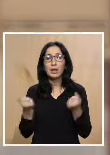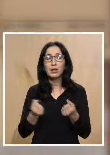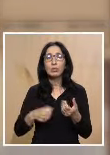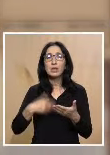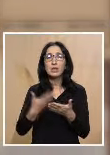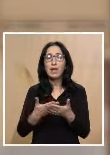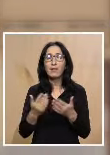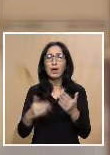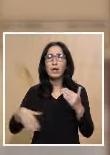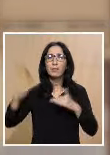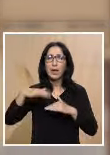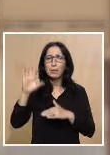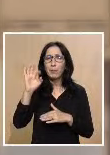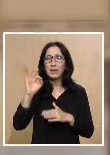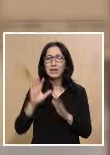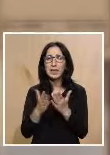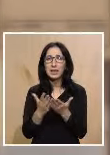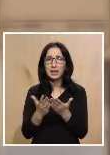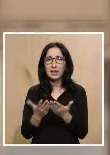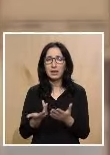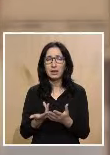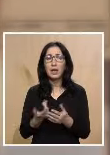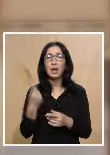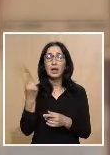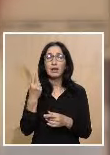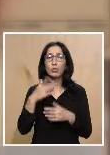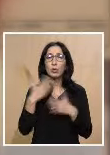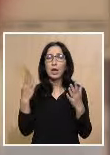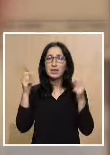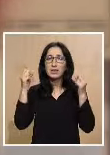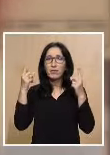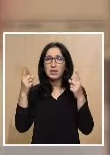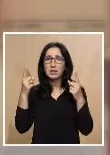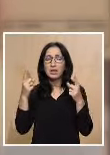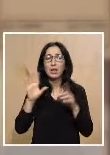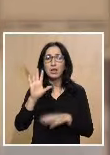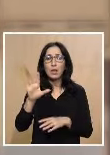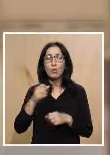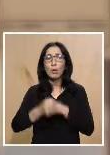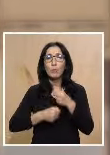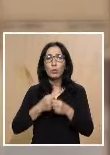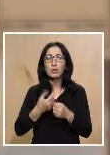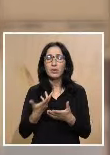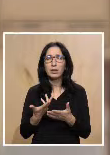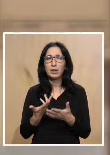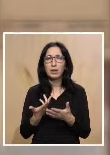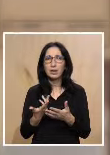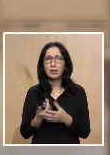над 50 книги. Любима му е историческата тематика. Едни от най-известните негови произведения